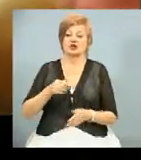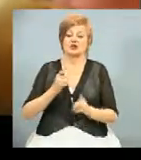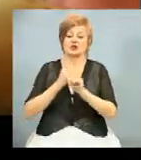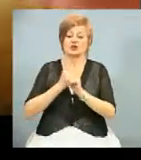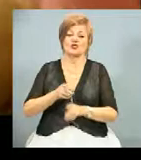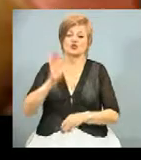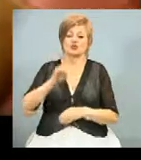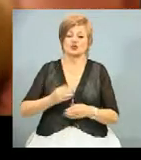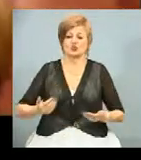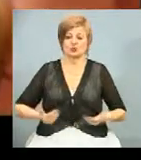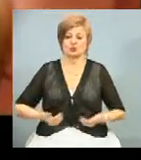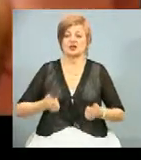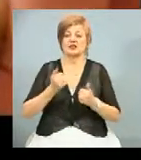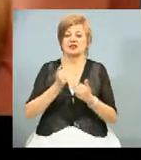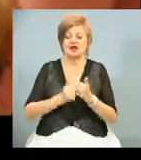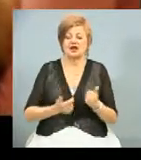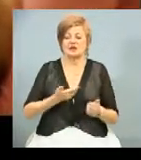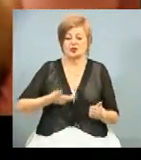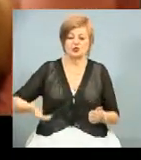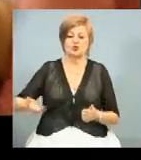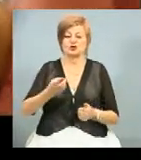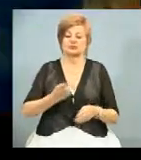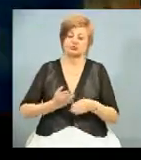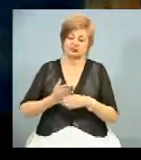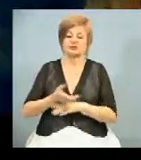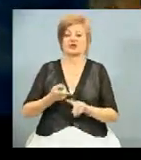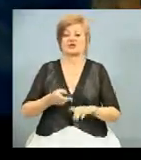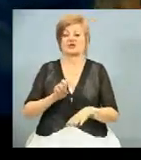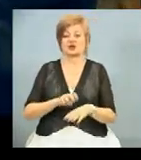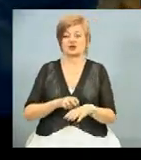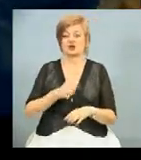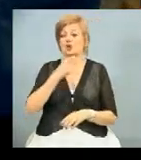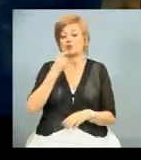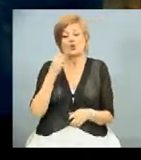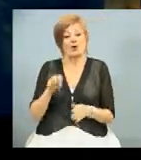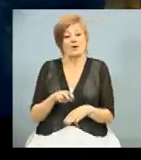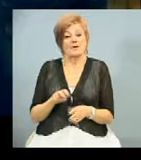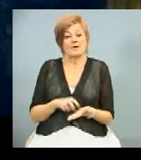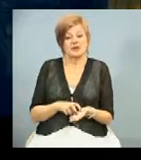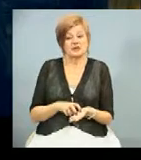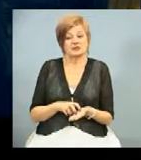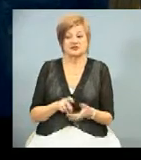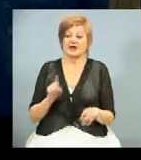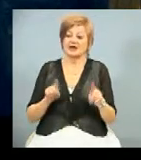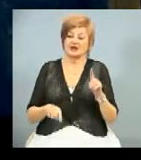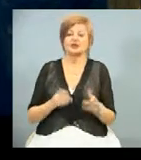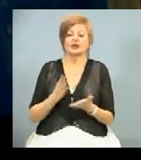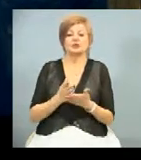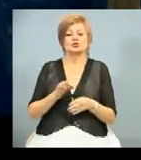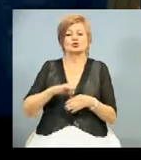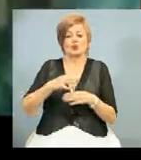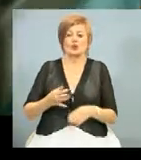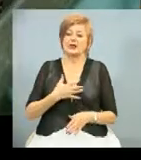життя. Кожному з нас хоча б раз доводилось відвідувати цих людей. Багато хто боїться їх, адже деякі процедури є болючими